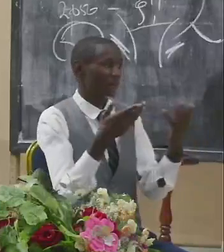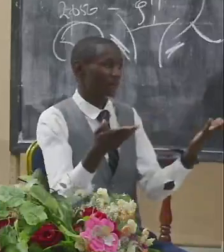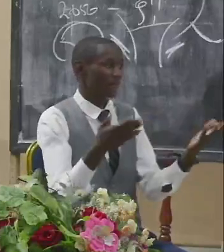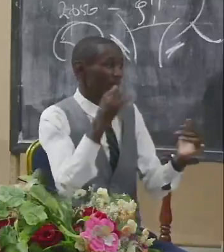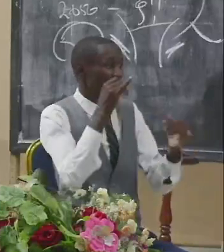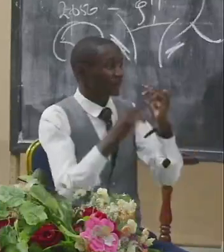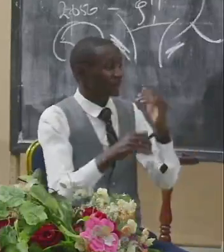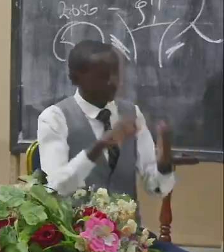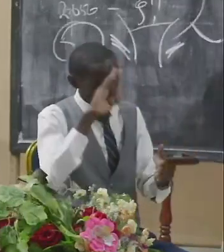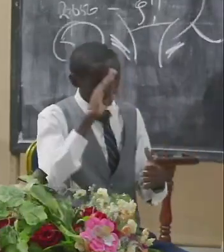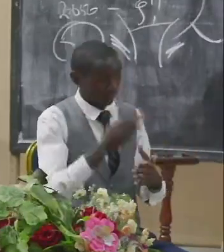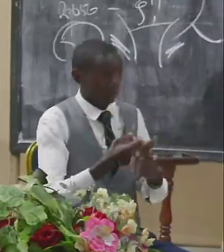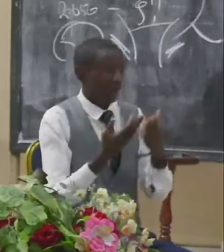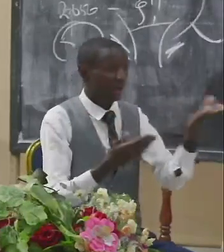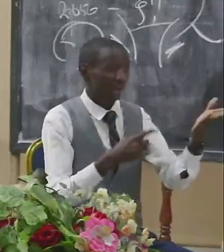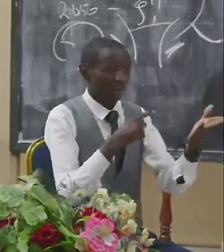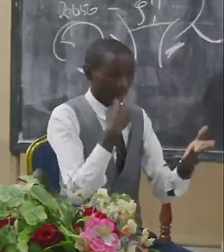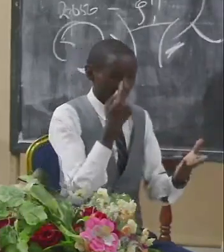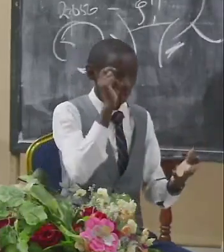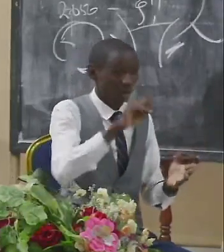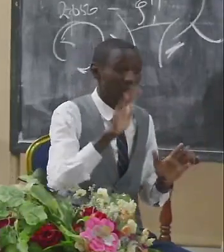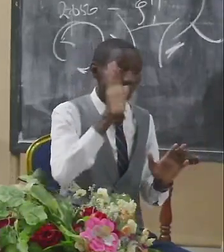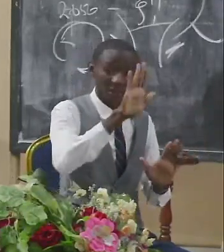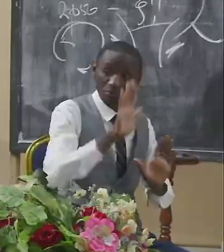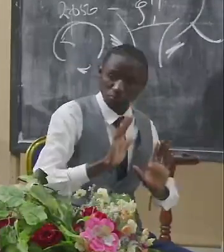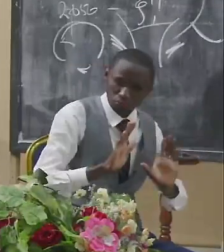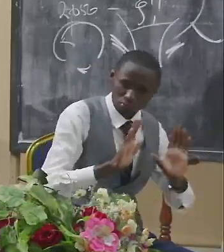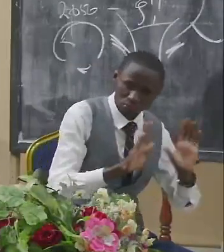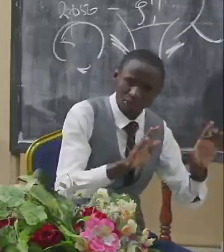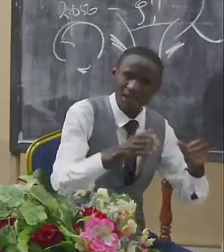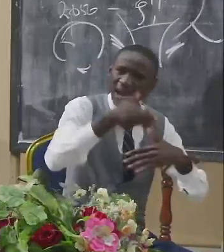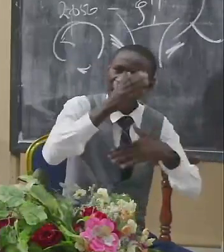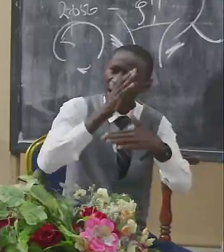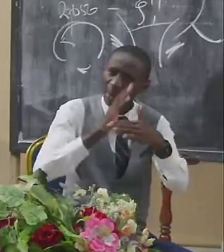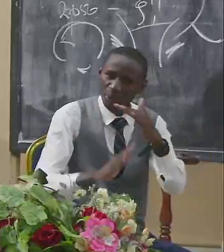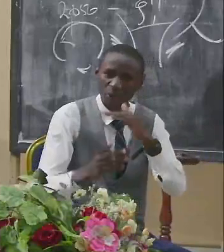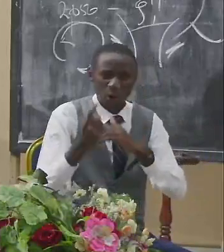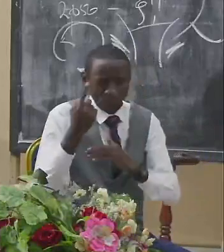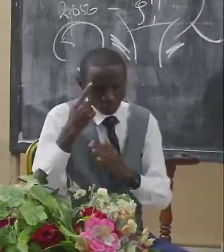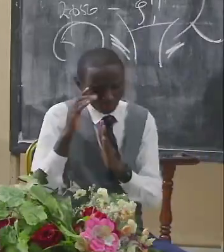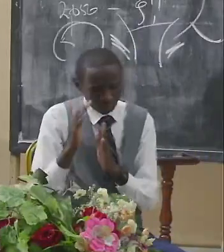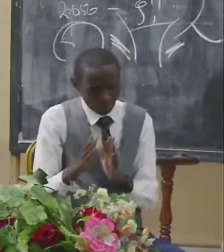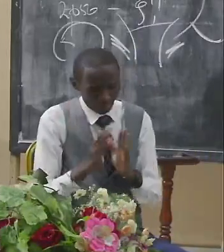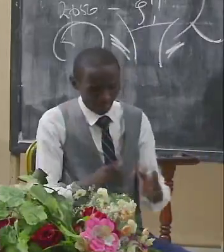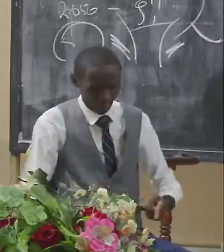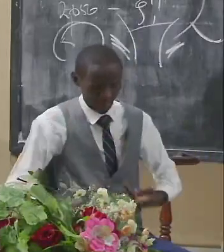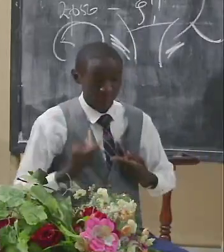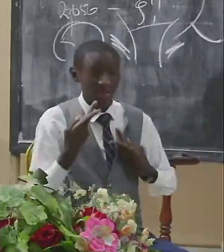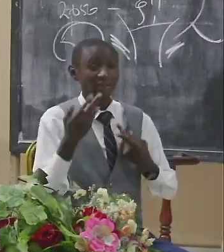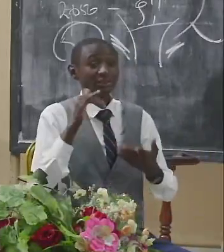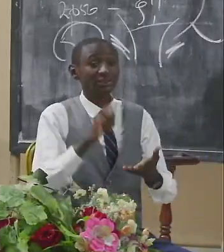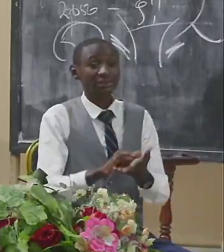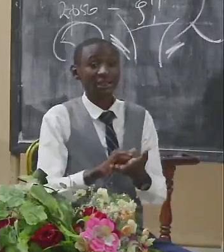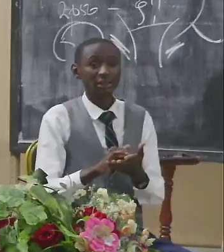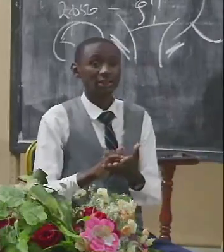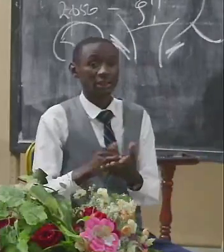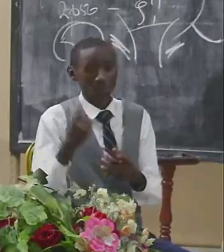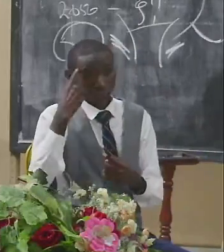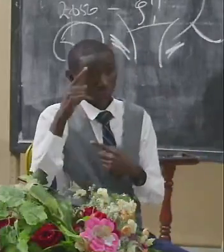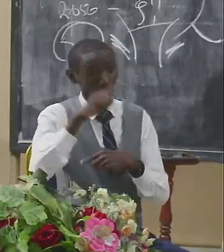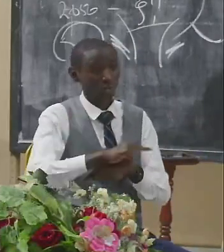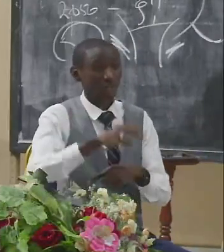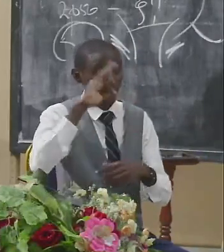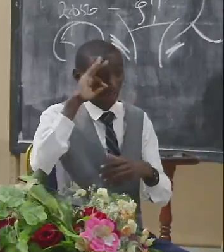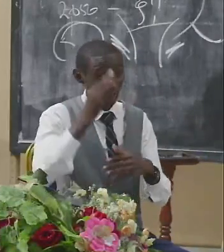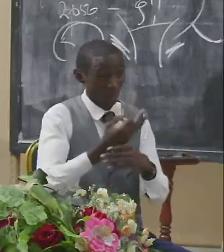cette foi qui doit te pousser à t'humilier, à arranger ta vie, ça manque aujourd'hui. La foi dans les vents sera où?